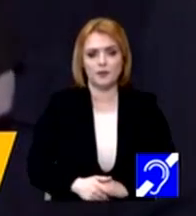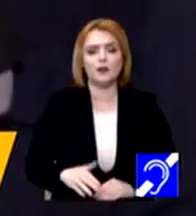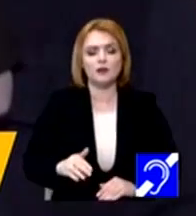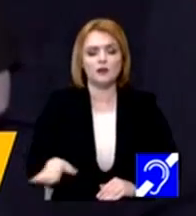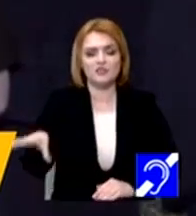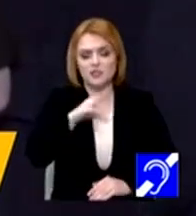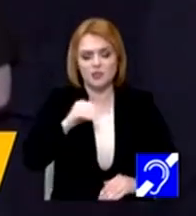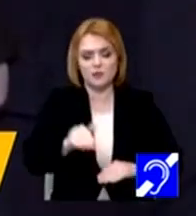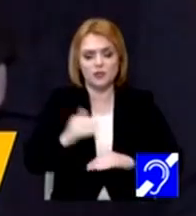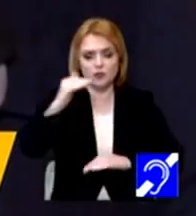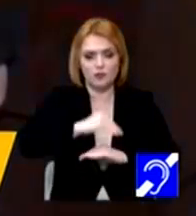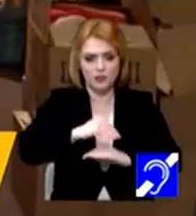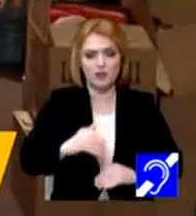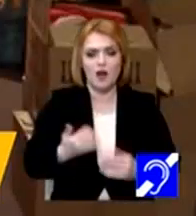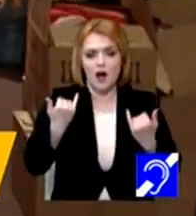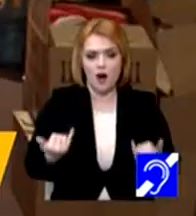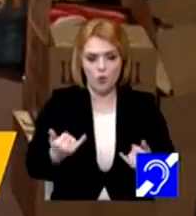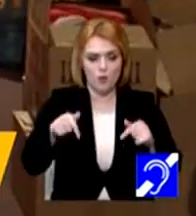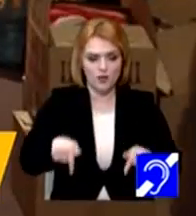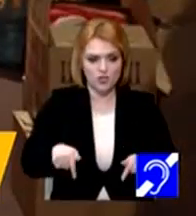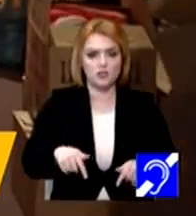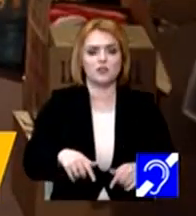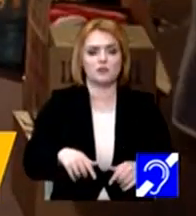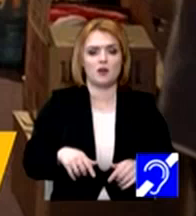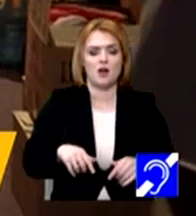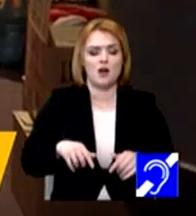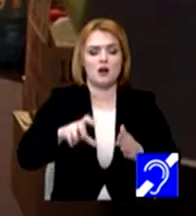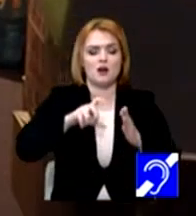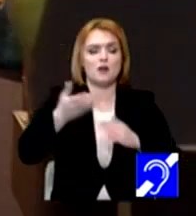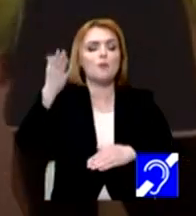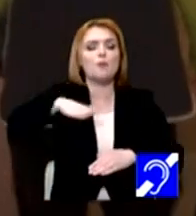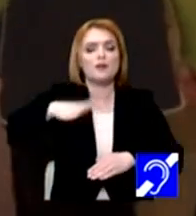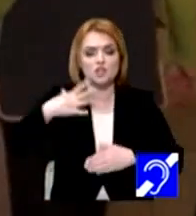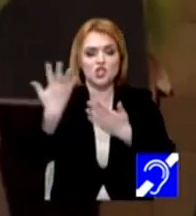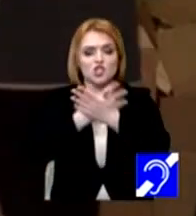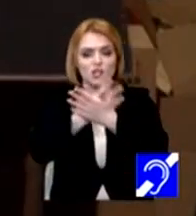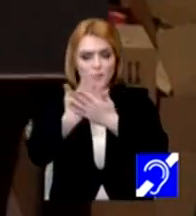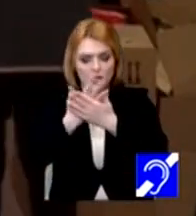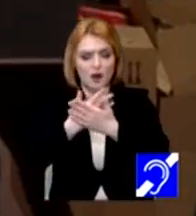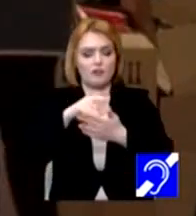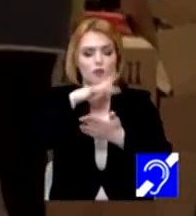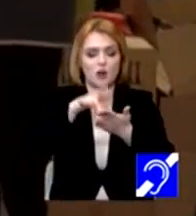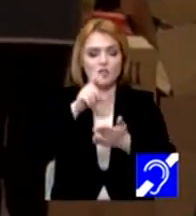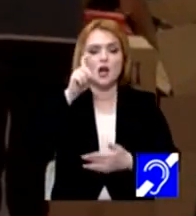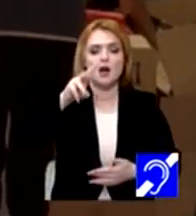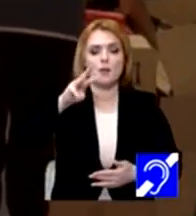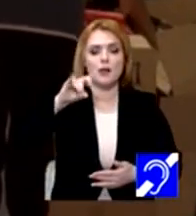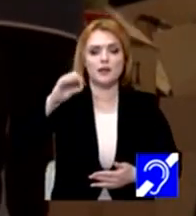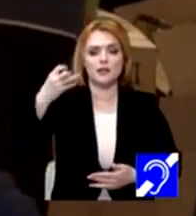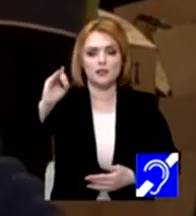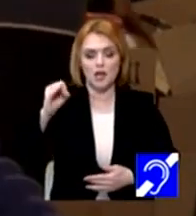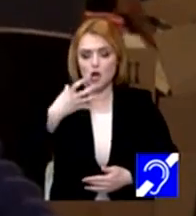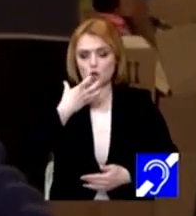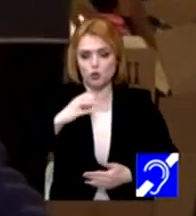Bună seara tuturor! Noi suntem acum chiar în sala unui cinematograf din orașul Hmelnitsky, din sudul